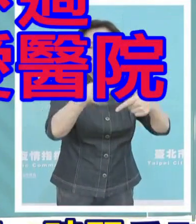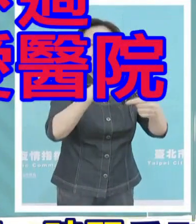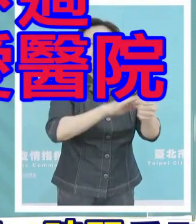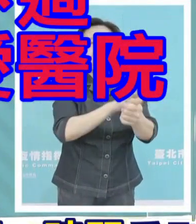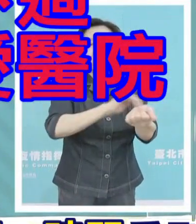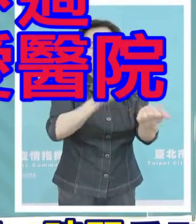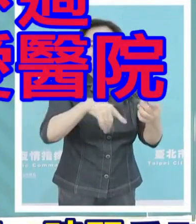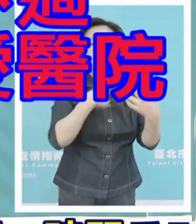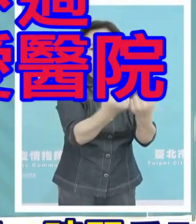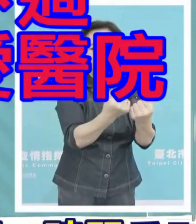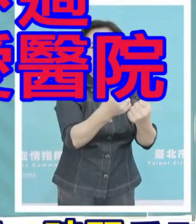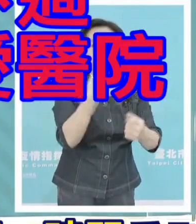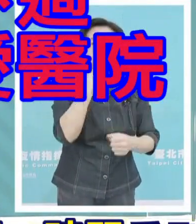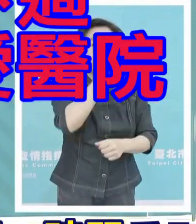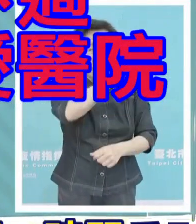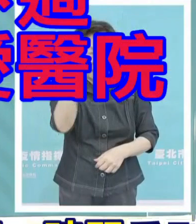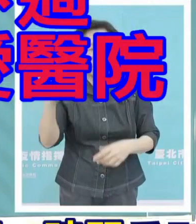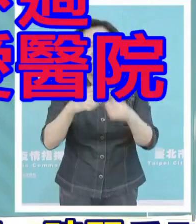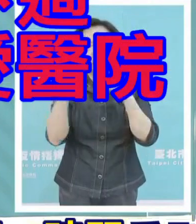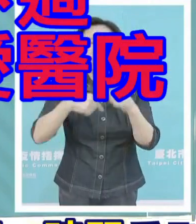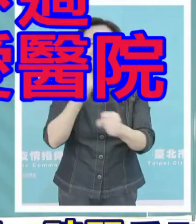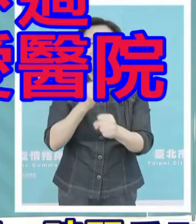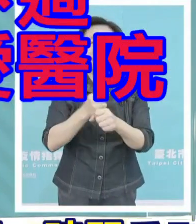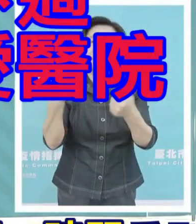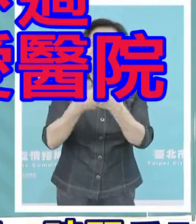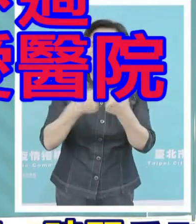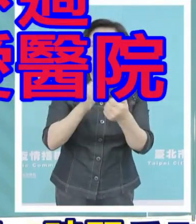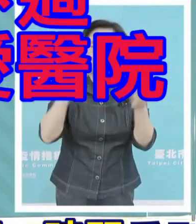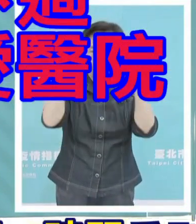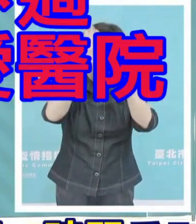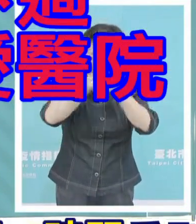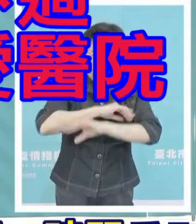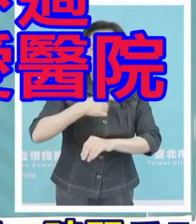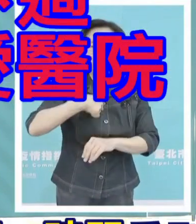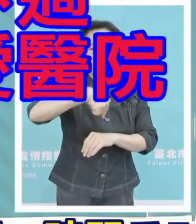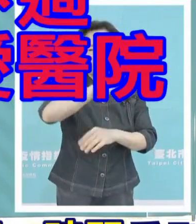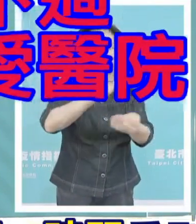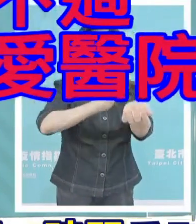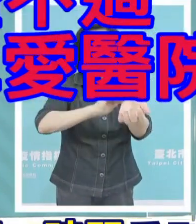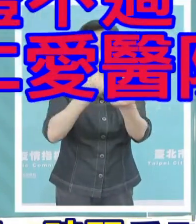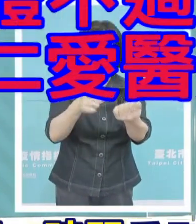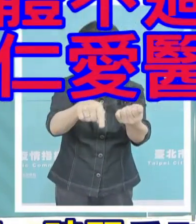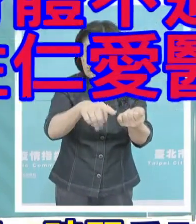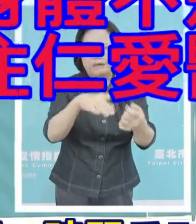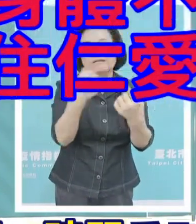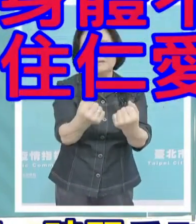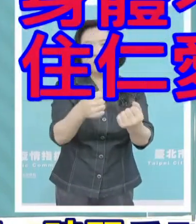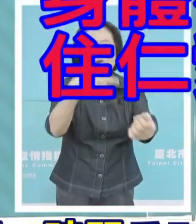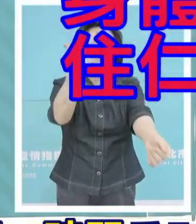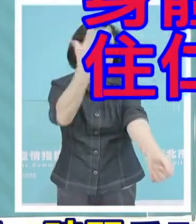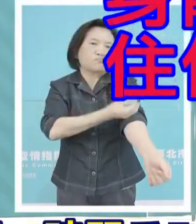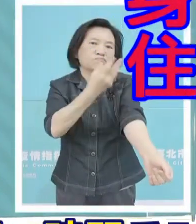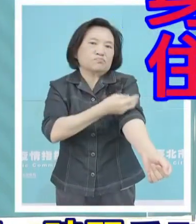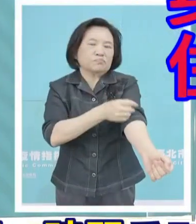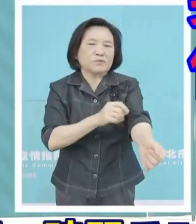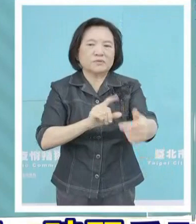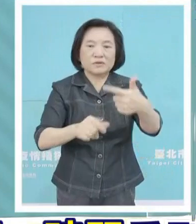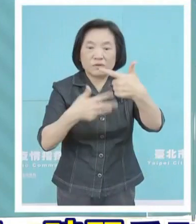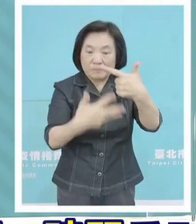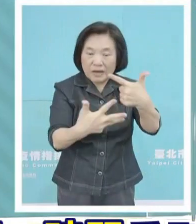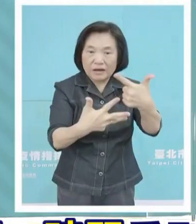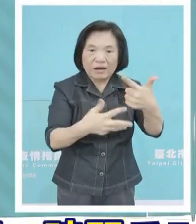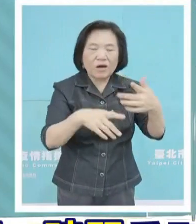上班开会，但是晚上我其实都在医院休息跟打点滴。所以6月8号这个讯息来的时候，我根本不知道有这件事